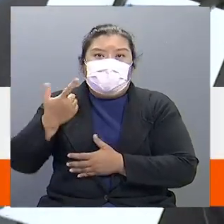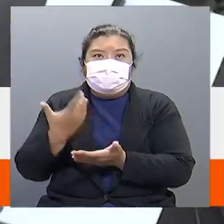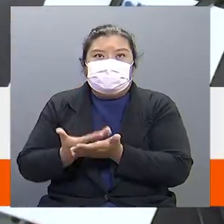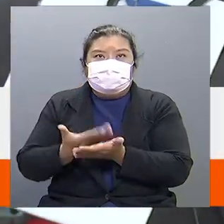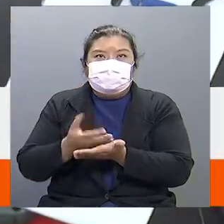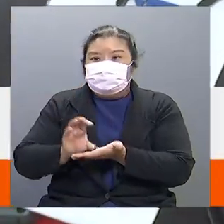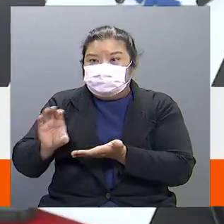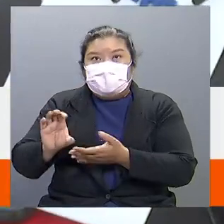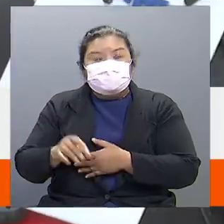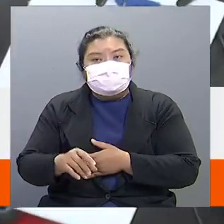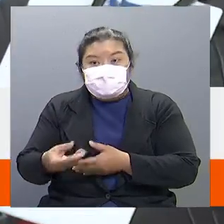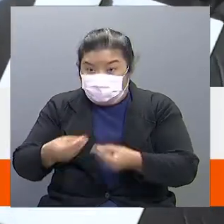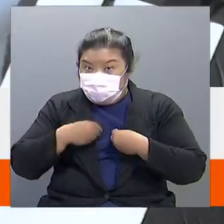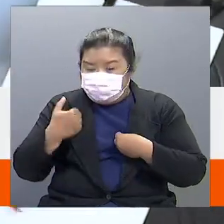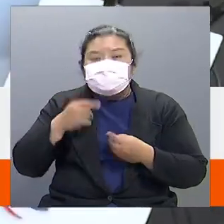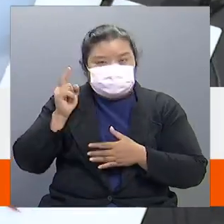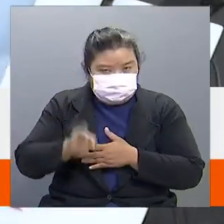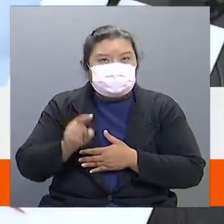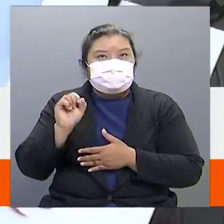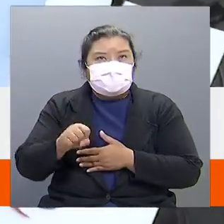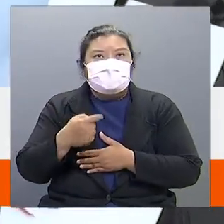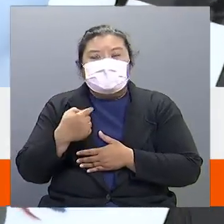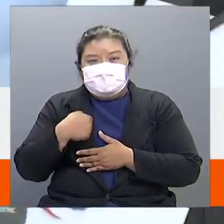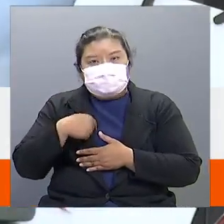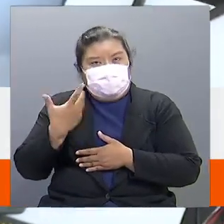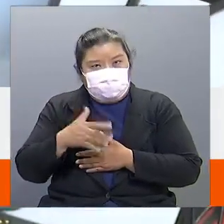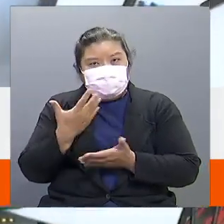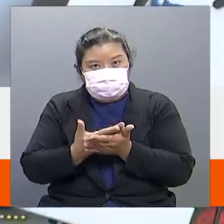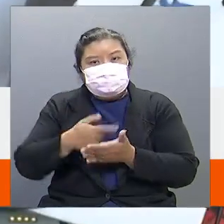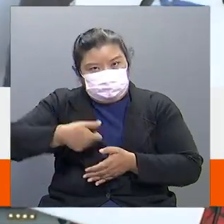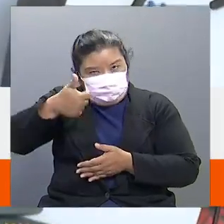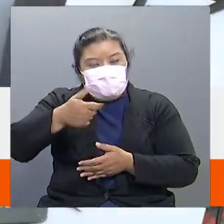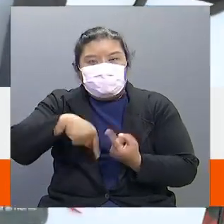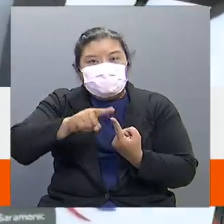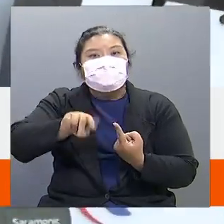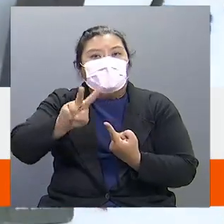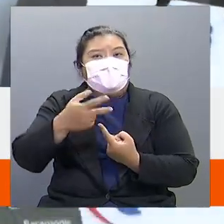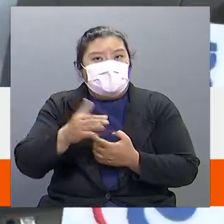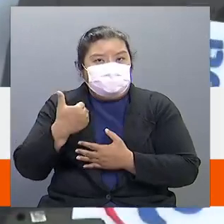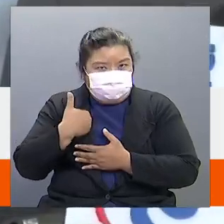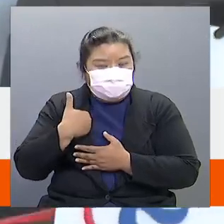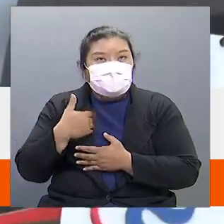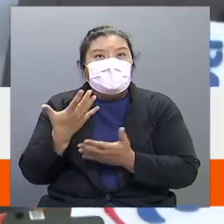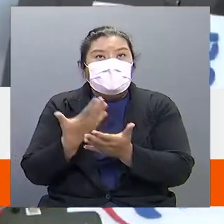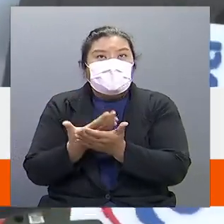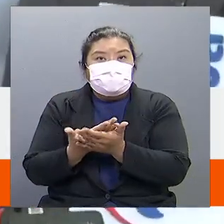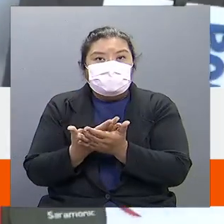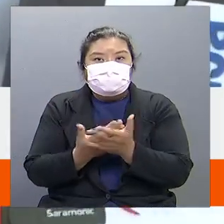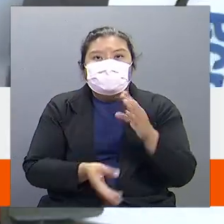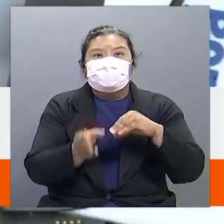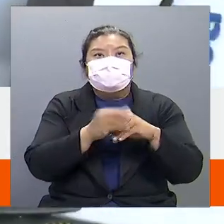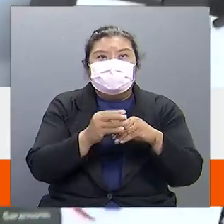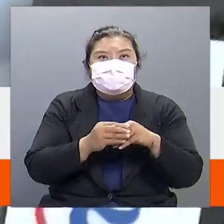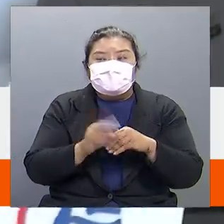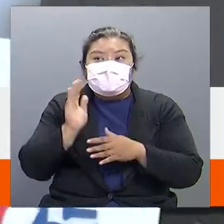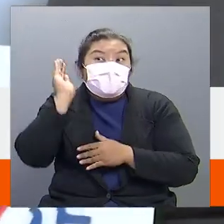จริงค่ะเพราะตัวหนูได้มา2รอบแล้วใช่ค่ะแล้วทุกครั้งที่ได้ก็คือจะมีการเหมือนทบตลอดเพราะเราเชื่อใจว่าเราได้จริง